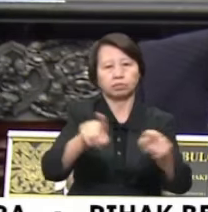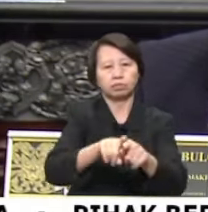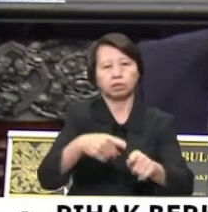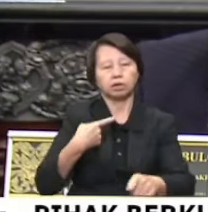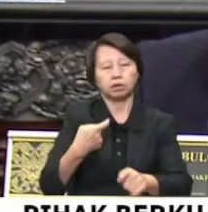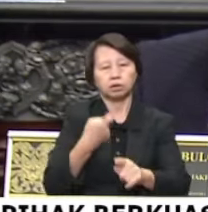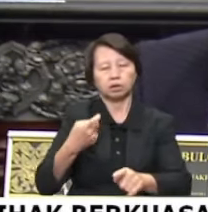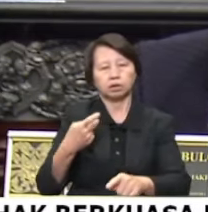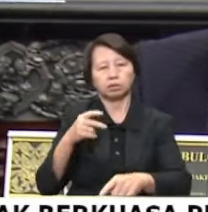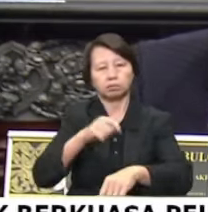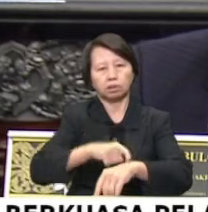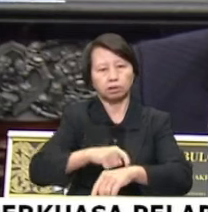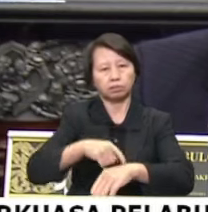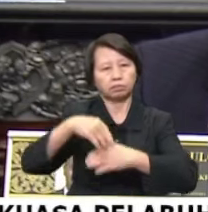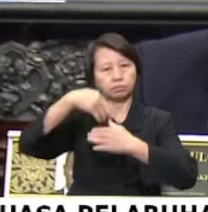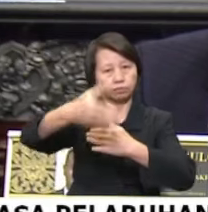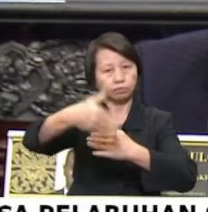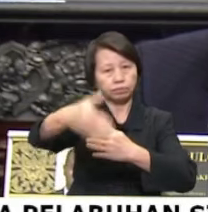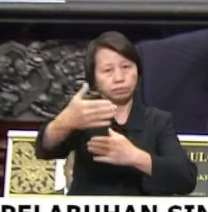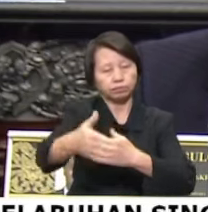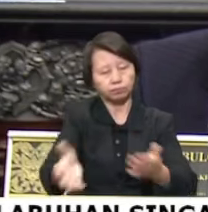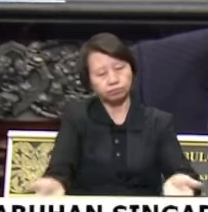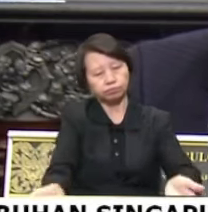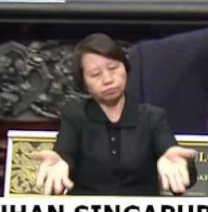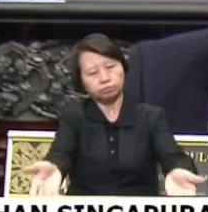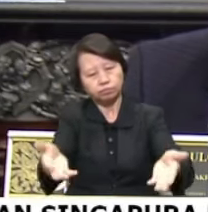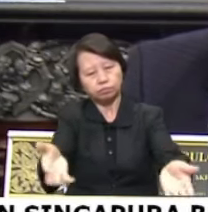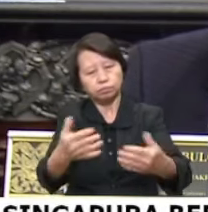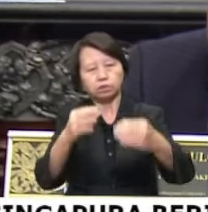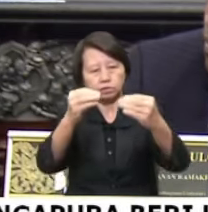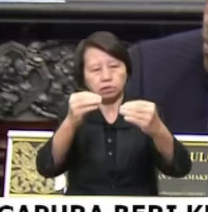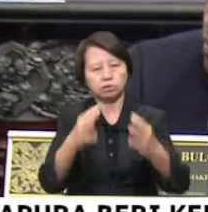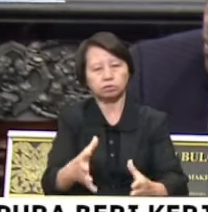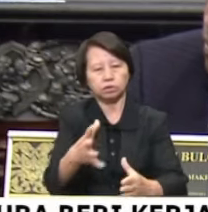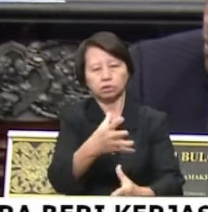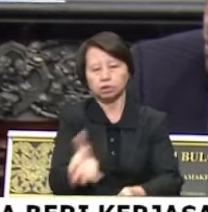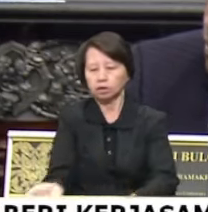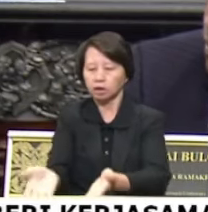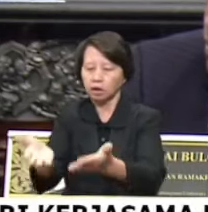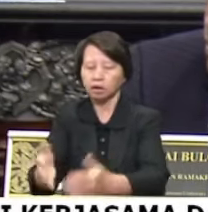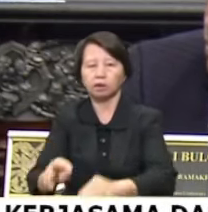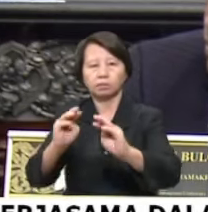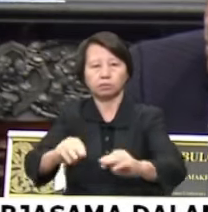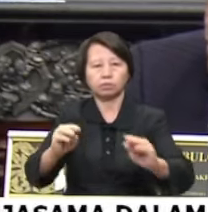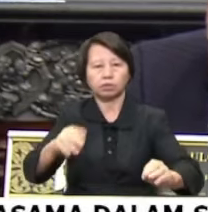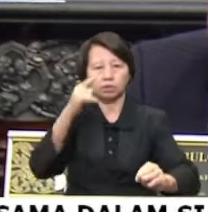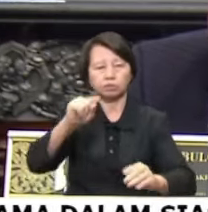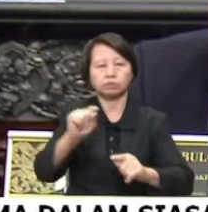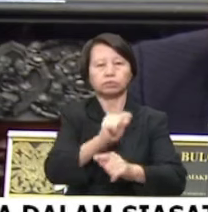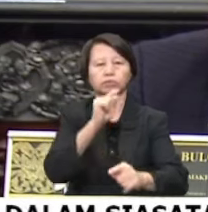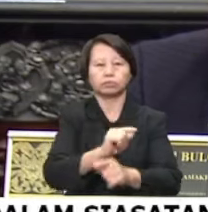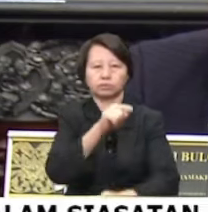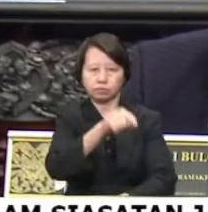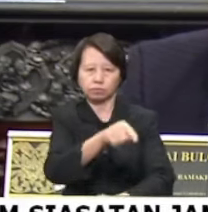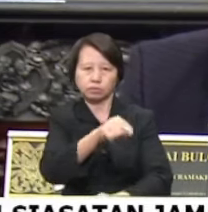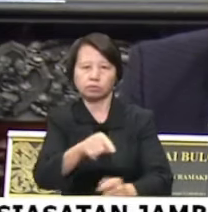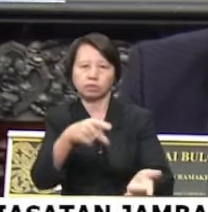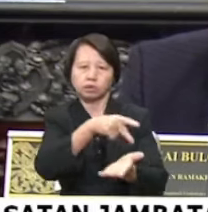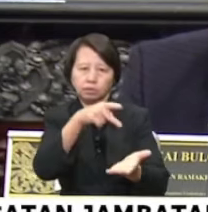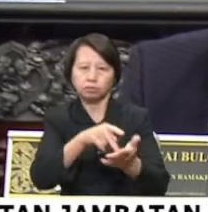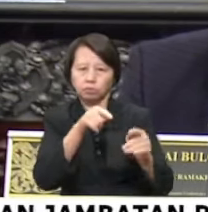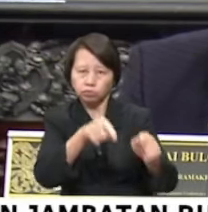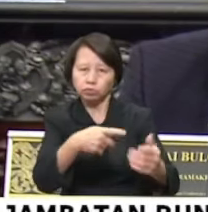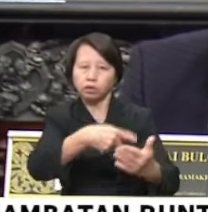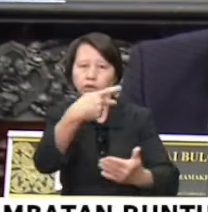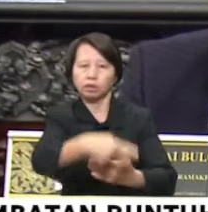dari masa ke semasa menggalakkan guru-guru kita dan murid-murid untuk menggunakan platform ini